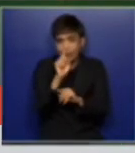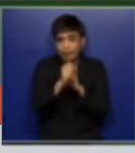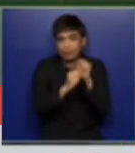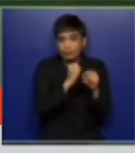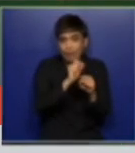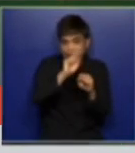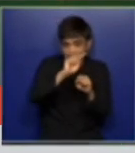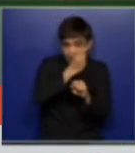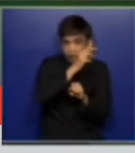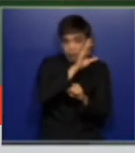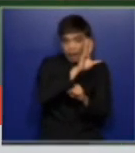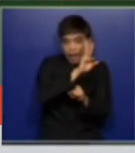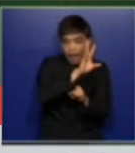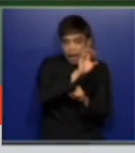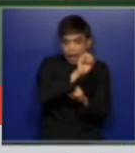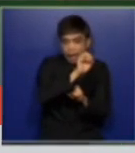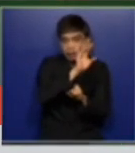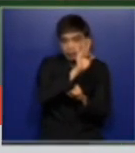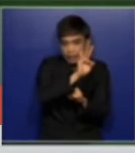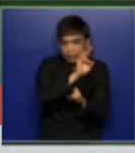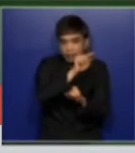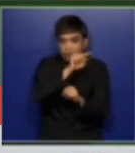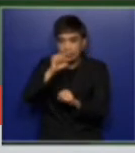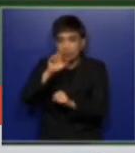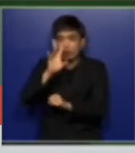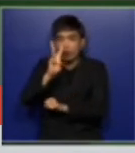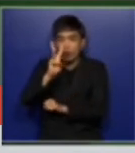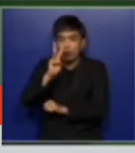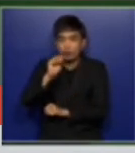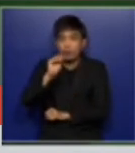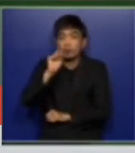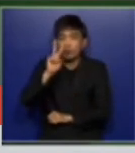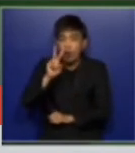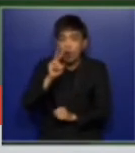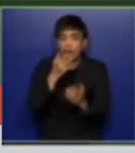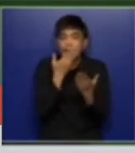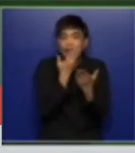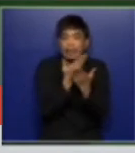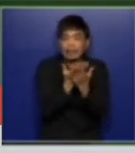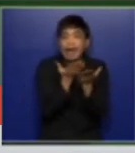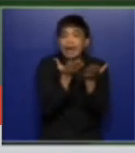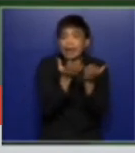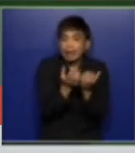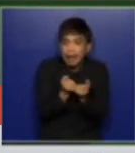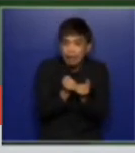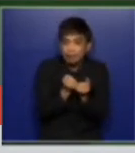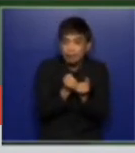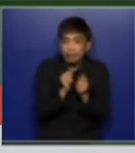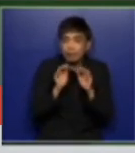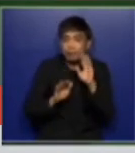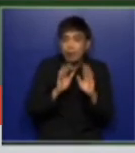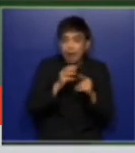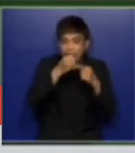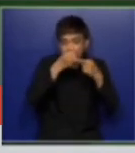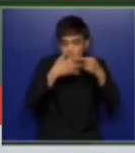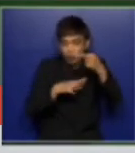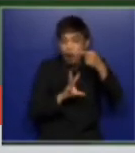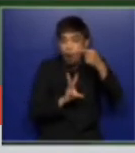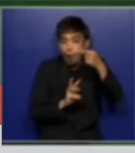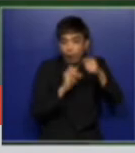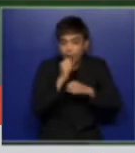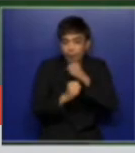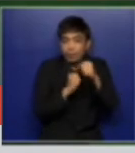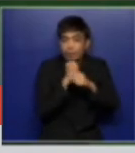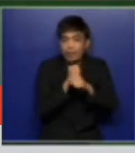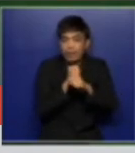จนถึงปี2562ประมาณการรายรับของประเทศ6ปีงบประมาณนั้นเรามีการจัดเก็บร